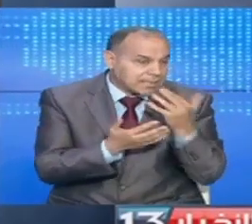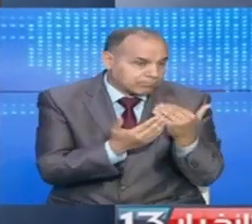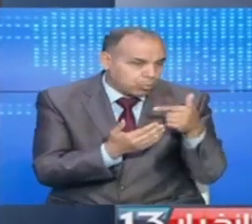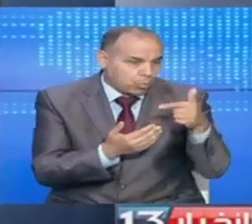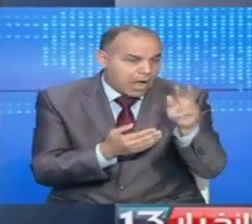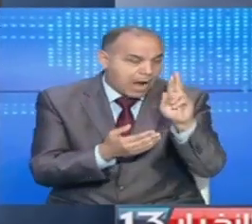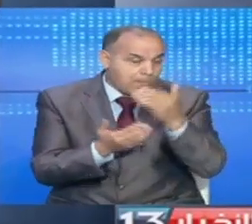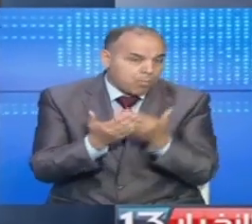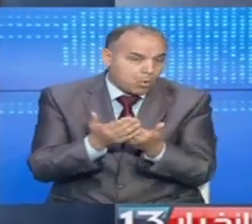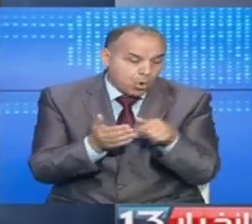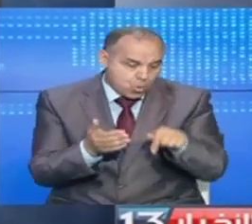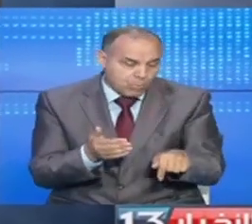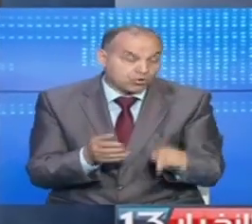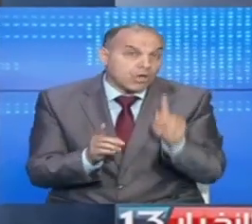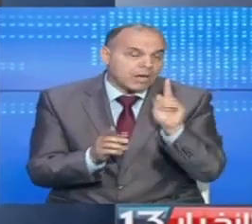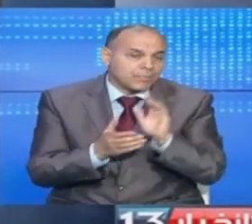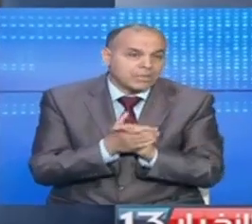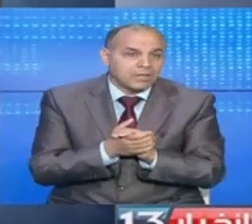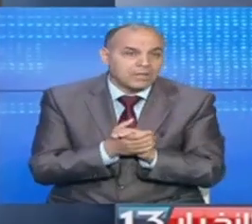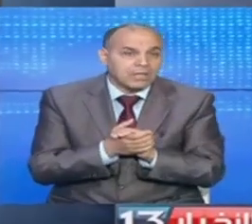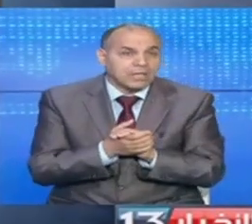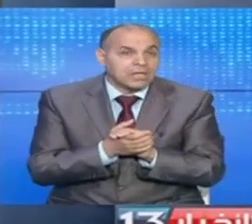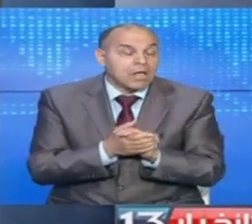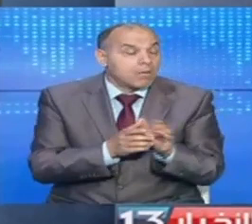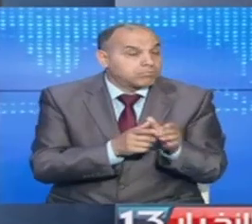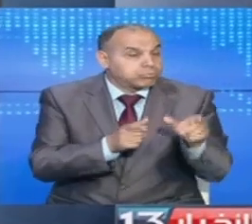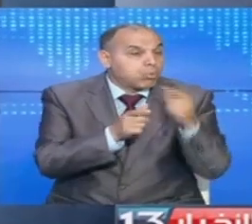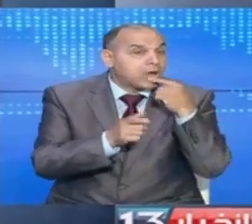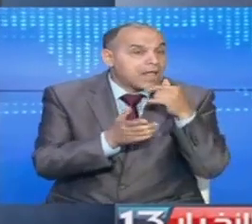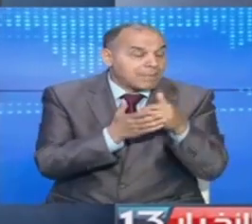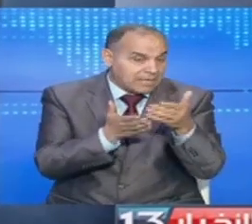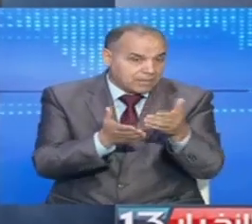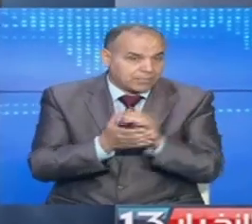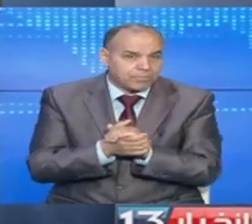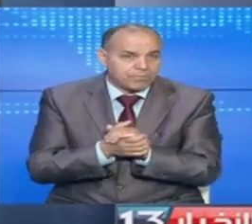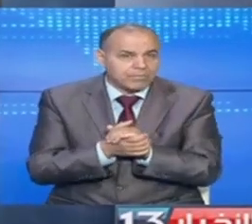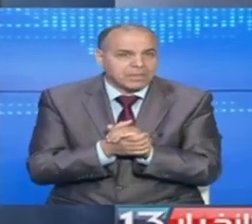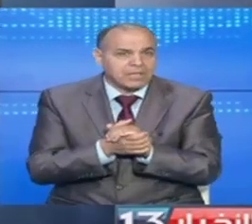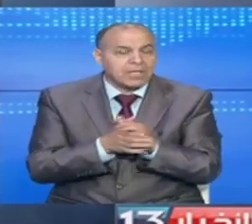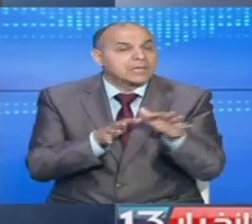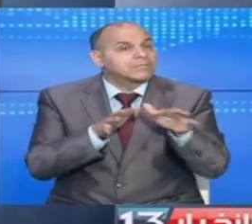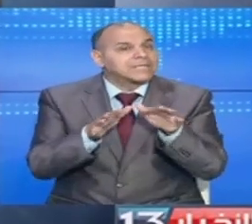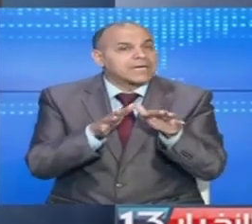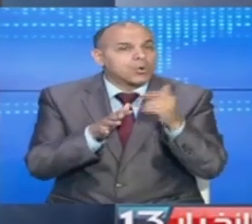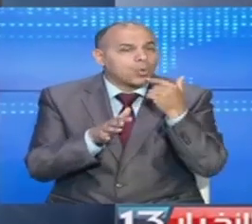الباقين اليوم ان شاء الله اه ويخرج من حيث العدد ام والى اخره